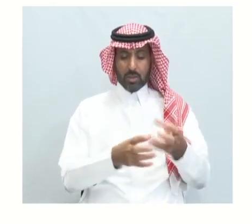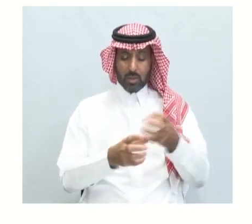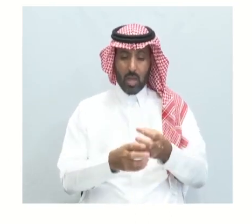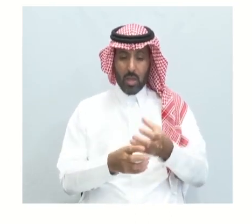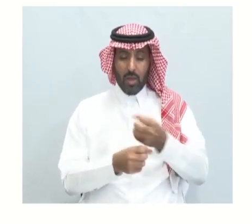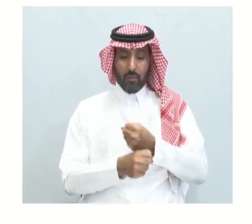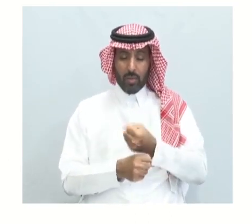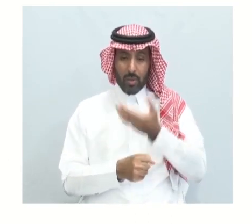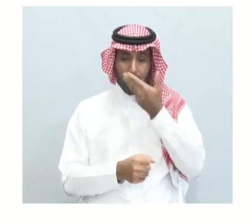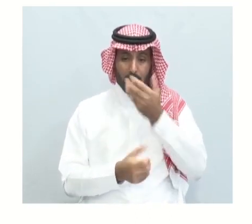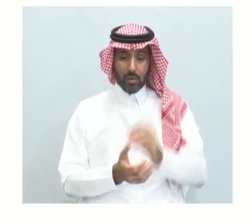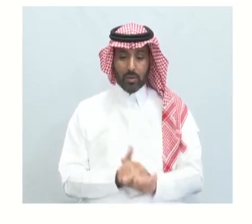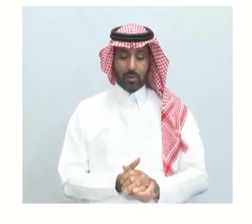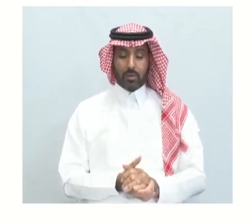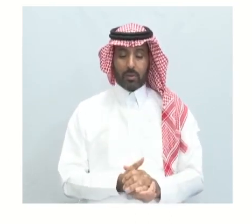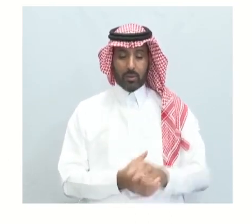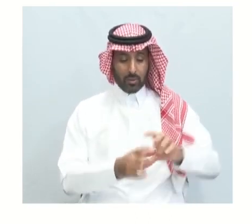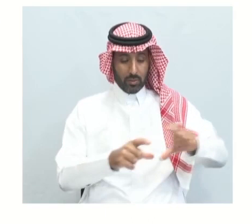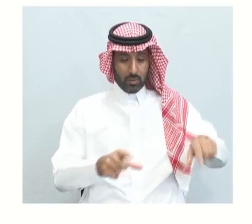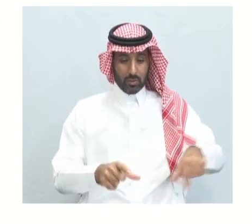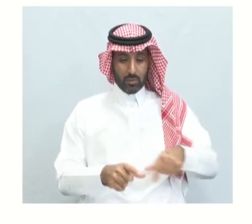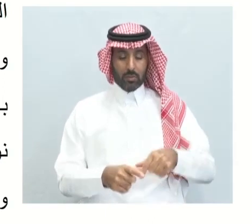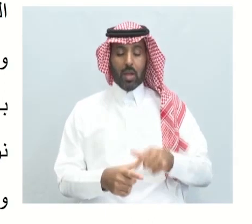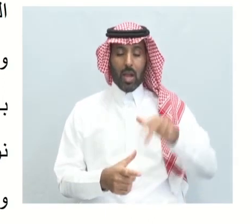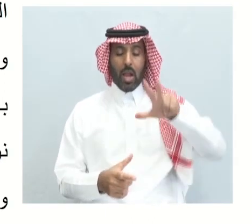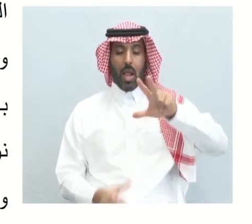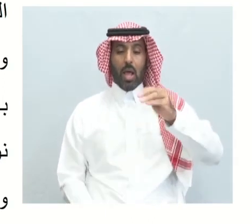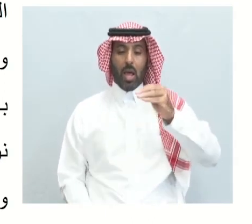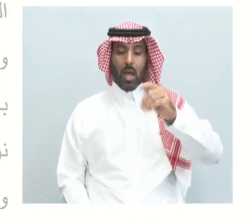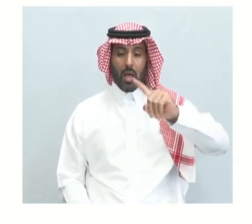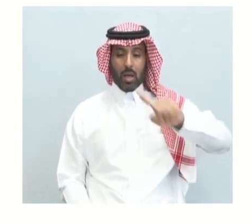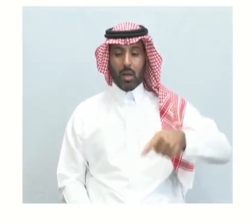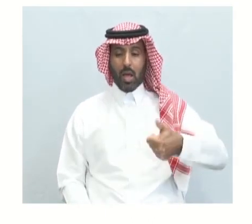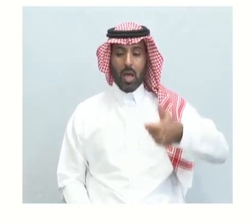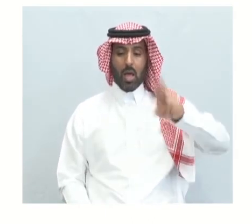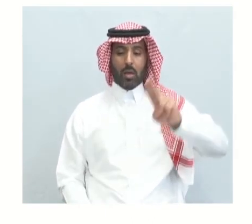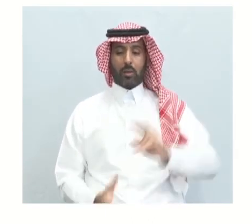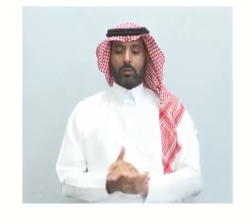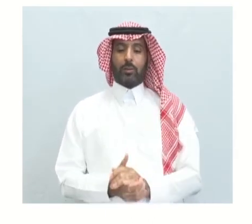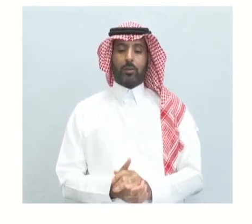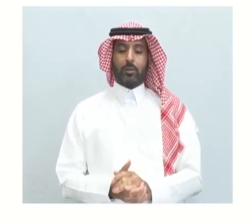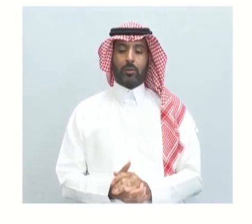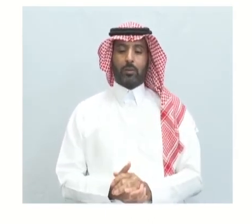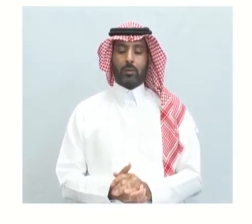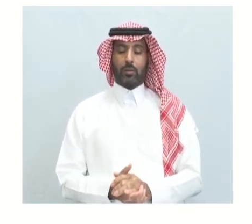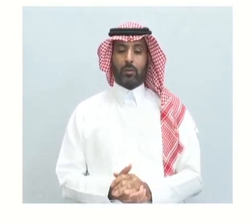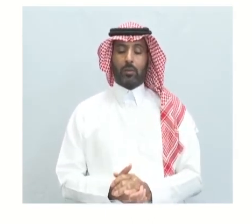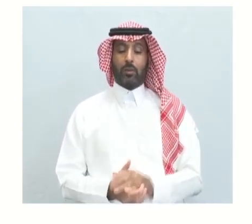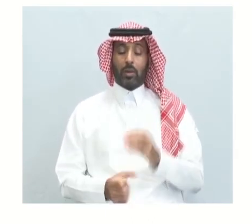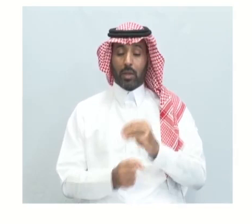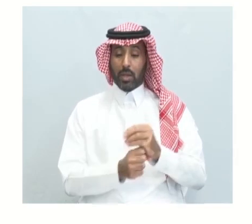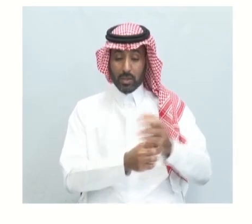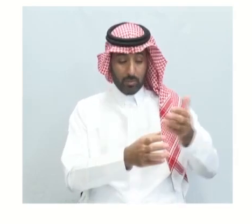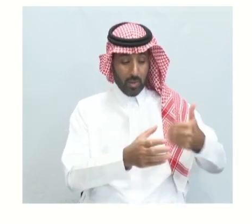على عده حقول من اللابات البركانيه التي تسمى بالحراج بعد ذلك تطرقنا الى